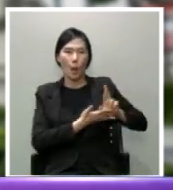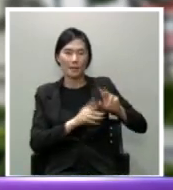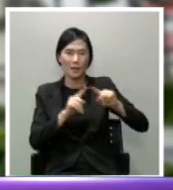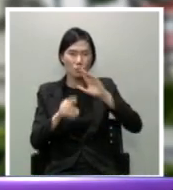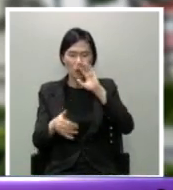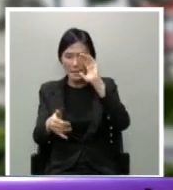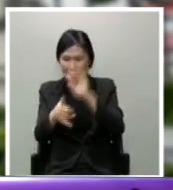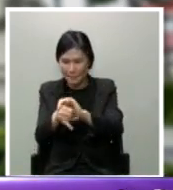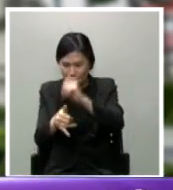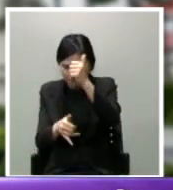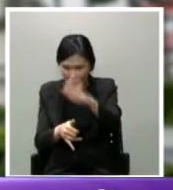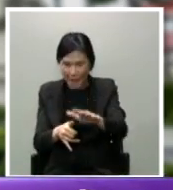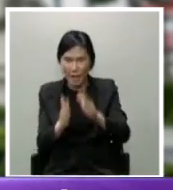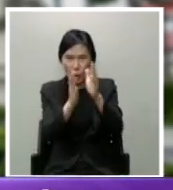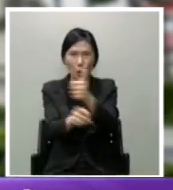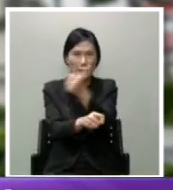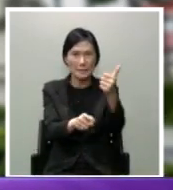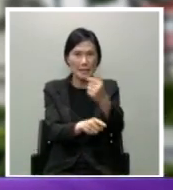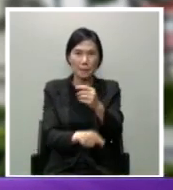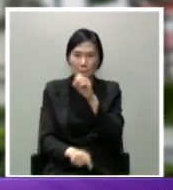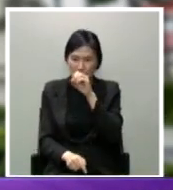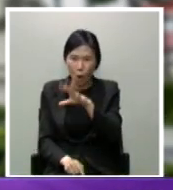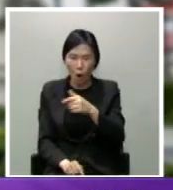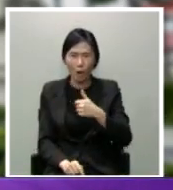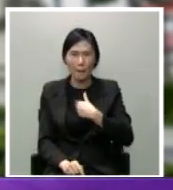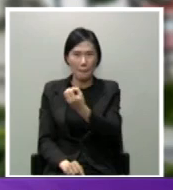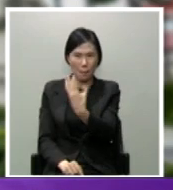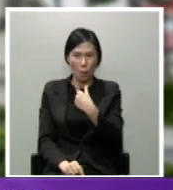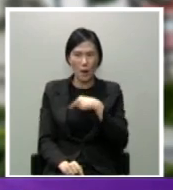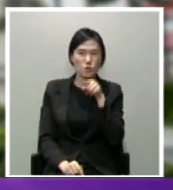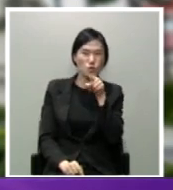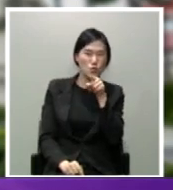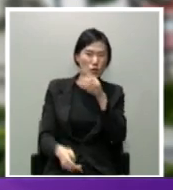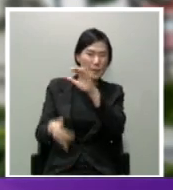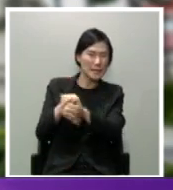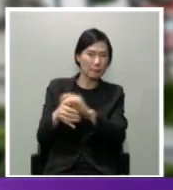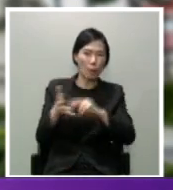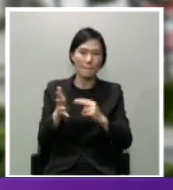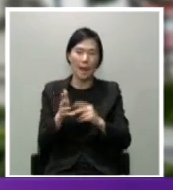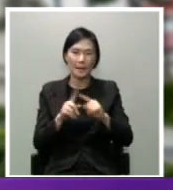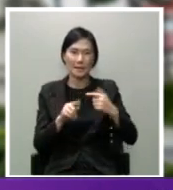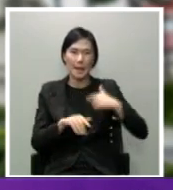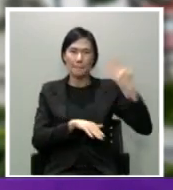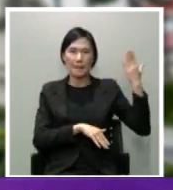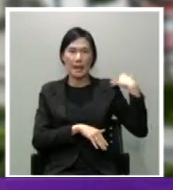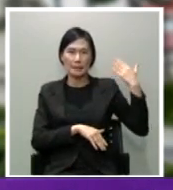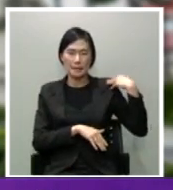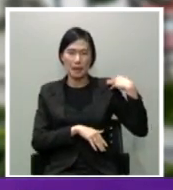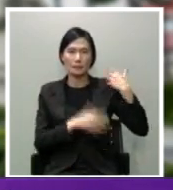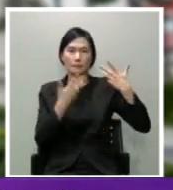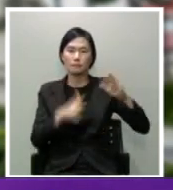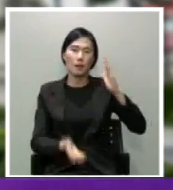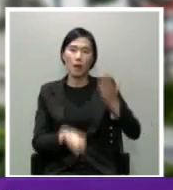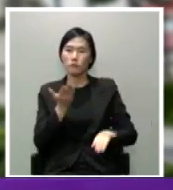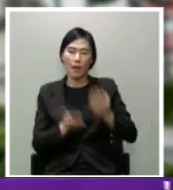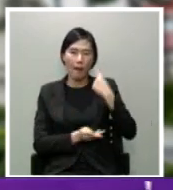ได้ไม่ได้รางวัลคนอื่นเป็นคนมาชี้ช่องคนอื่นมาสะกิดเจ้าหน้าที่เจ้าหน้าที่ไหนแล้วแ